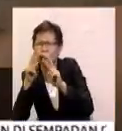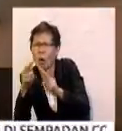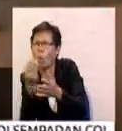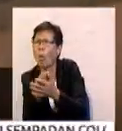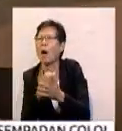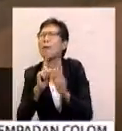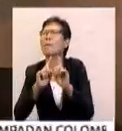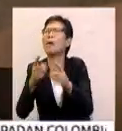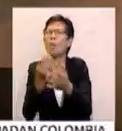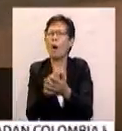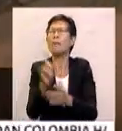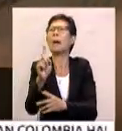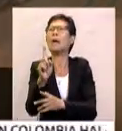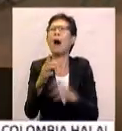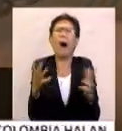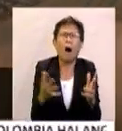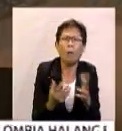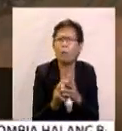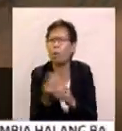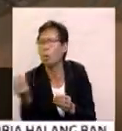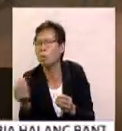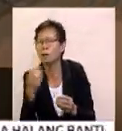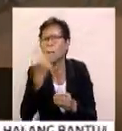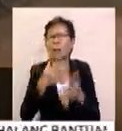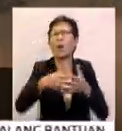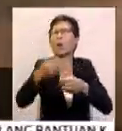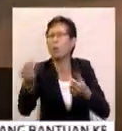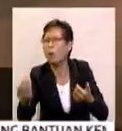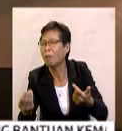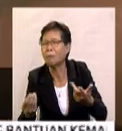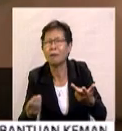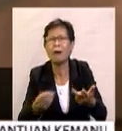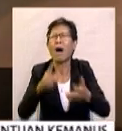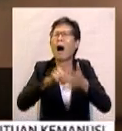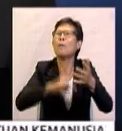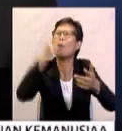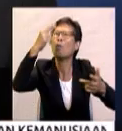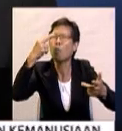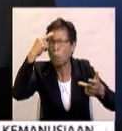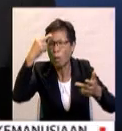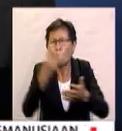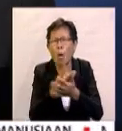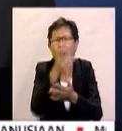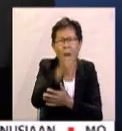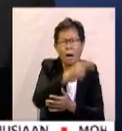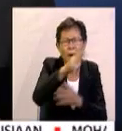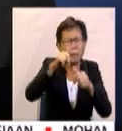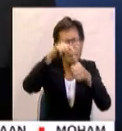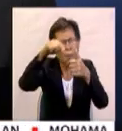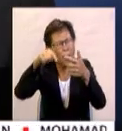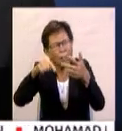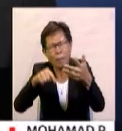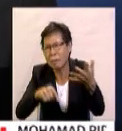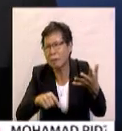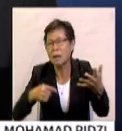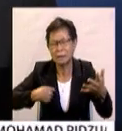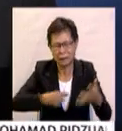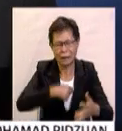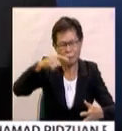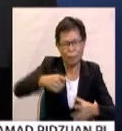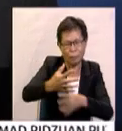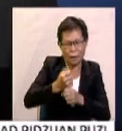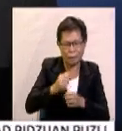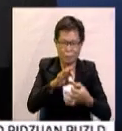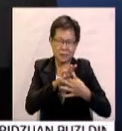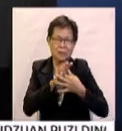dia keluar, bagaimana dia keluar, siapa yang mengeluarkannya, apakah punca-punca wang haram ni dan sebagainya. Kita perlu